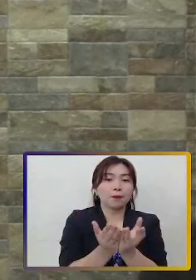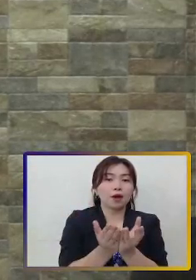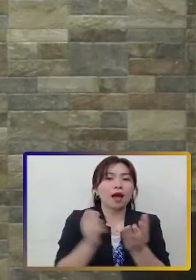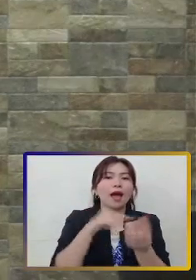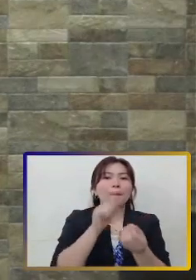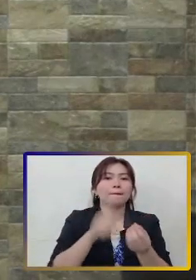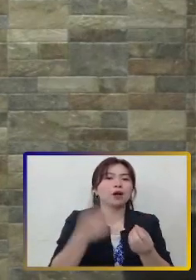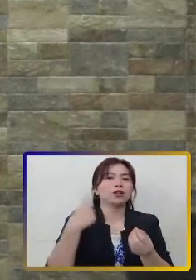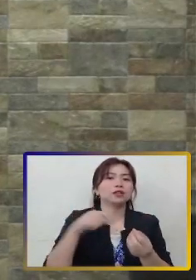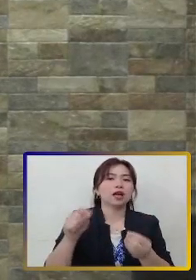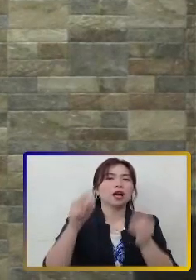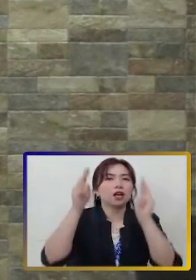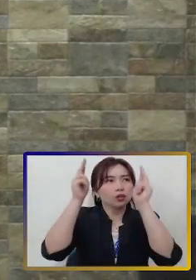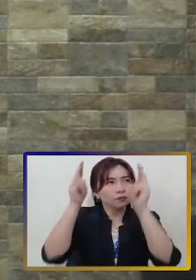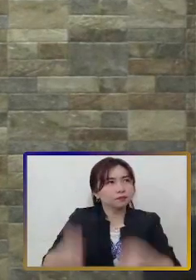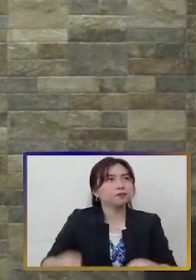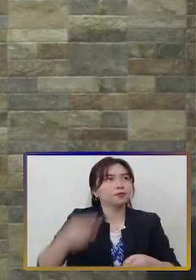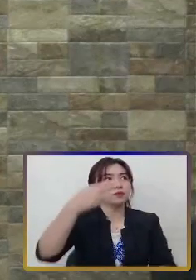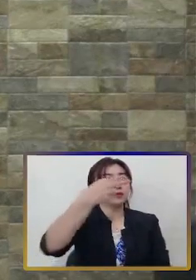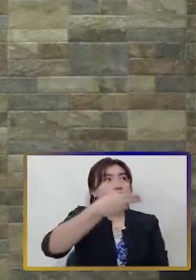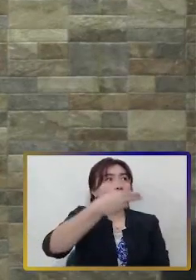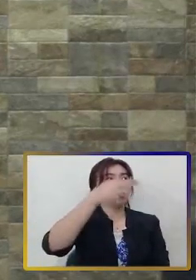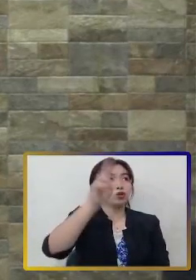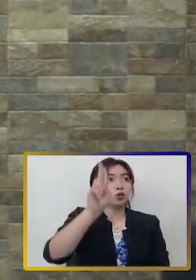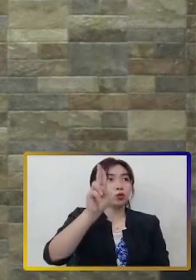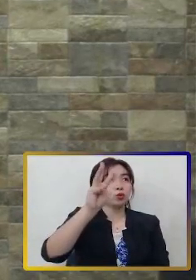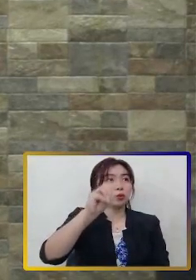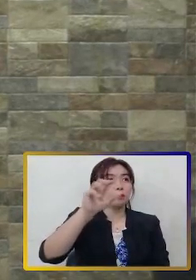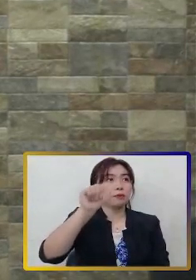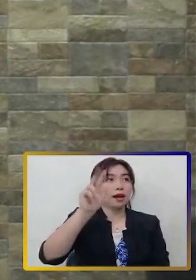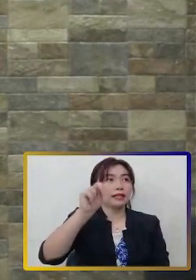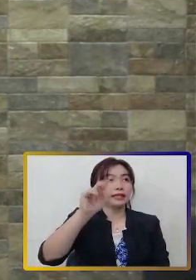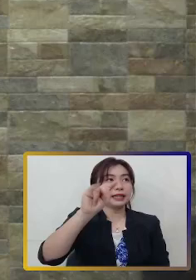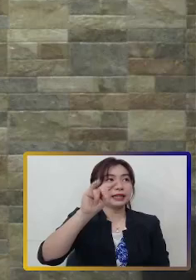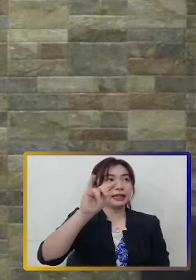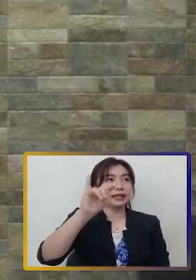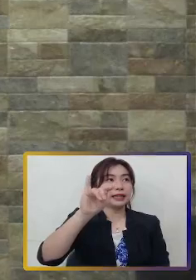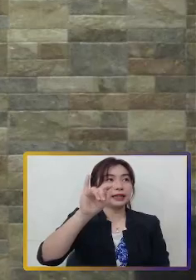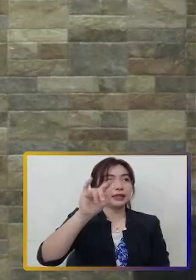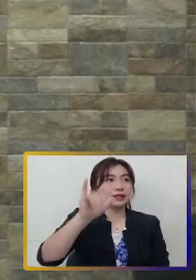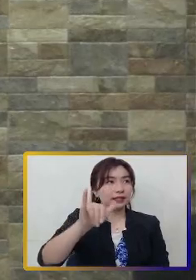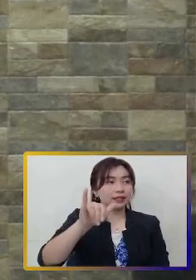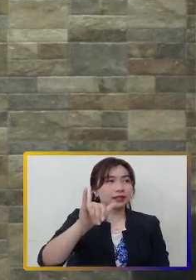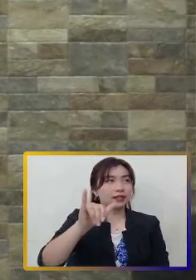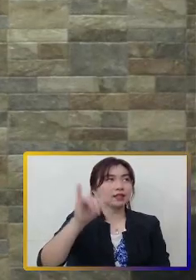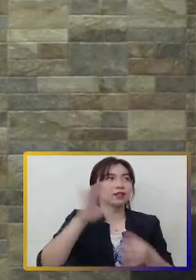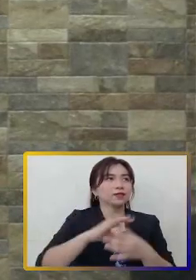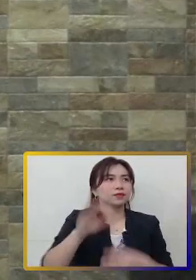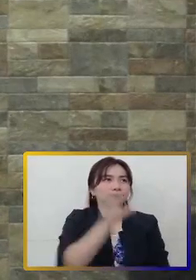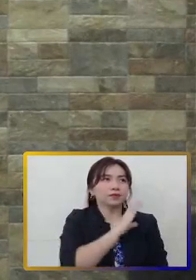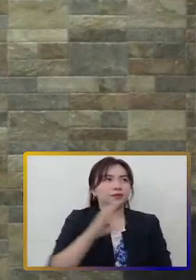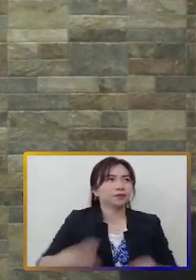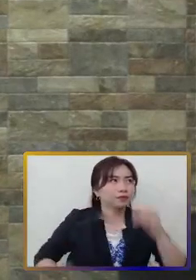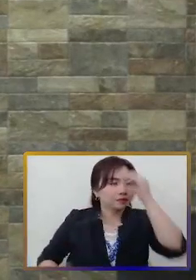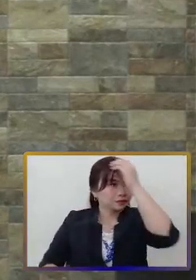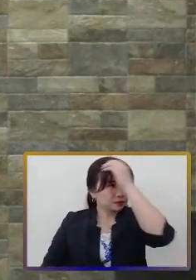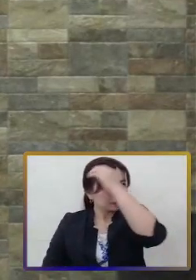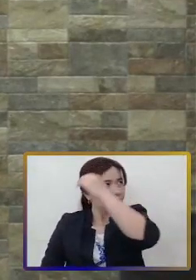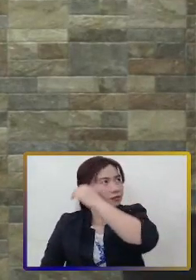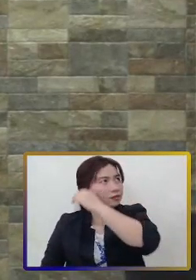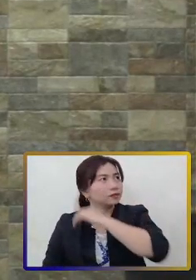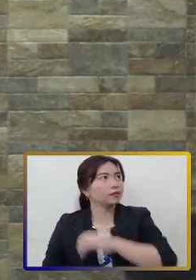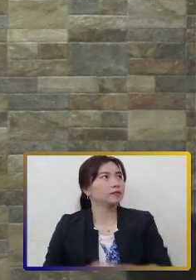humiliation his humiliation and Triumph over death Yan po yung maganda po na